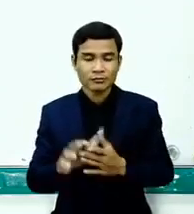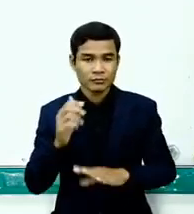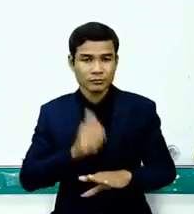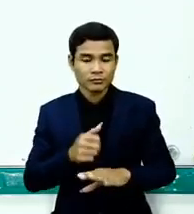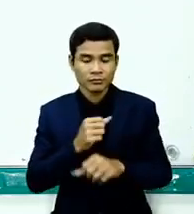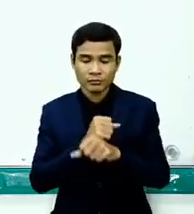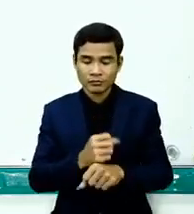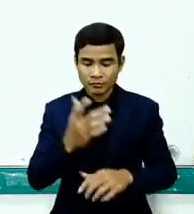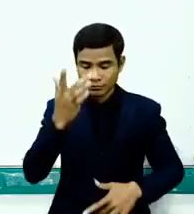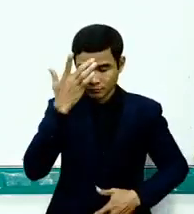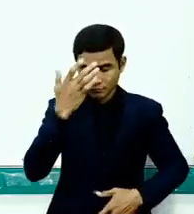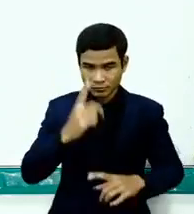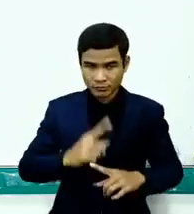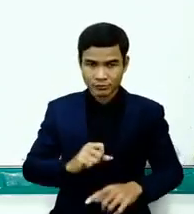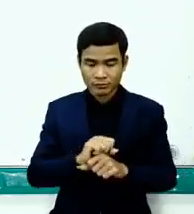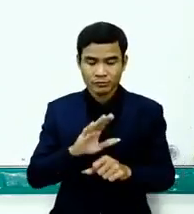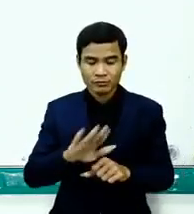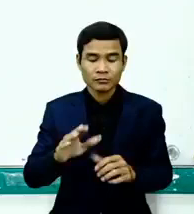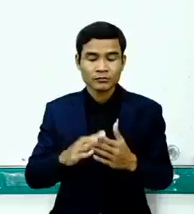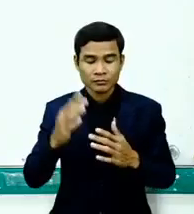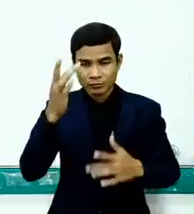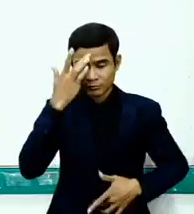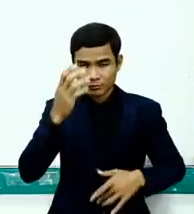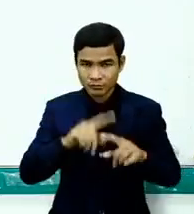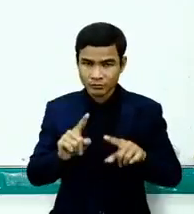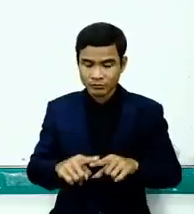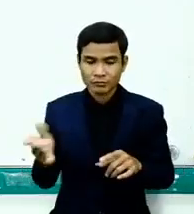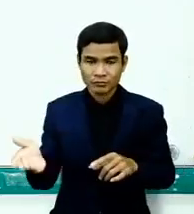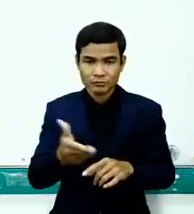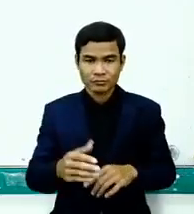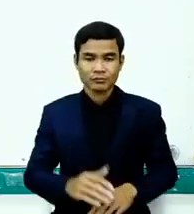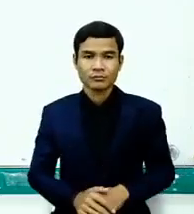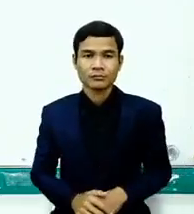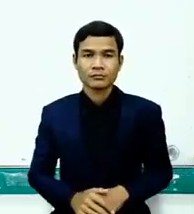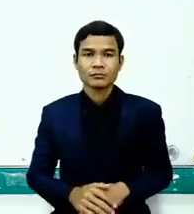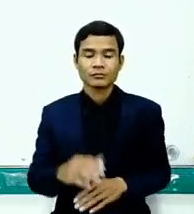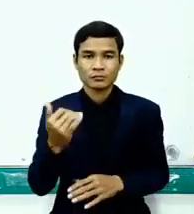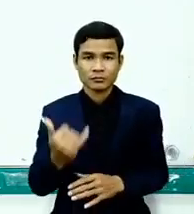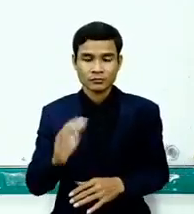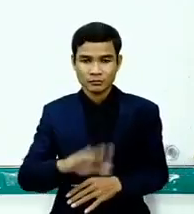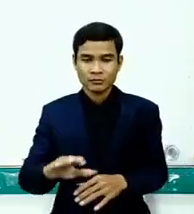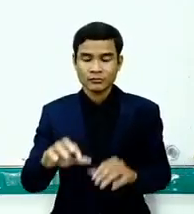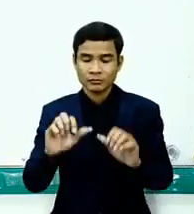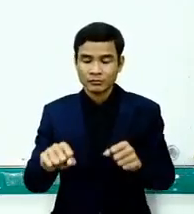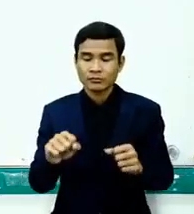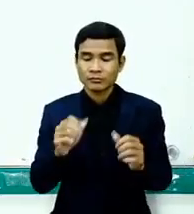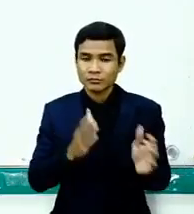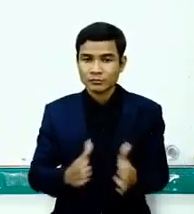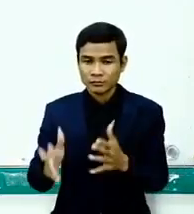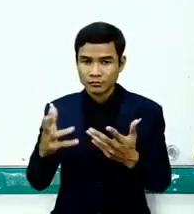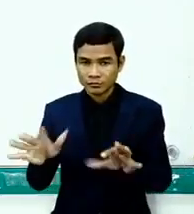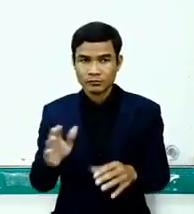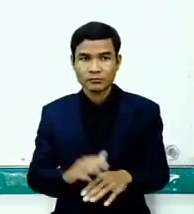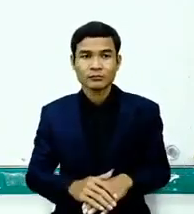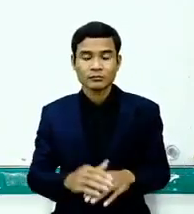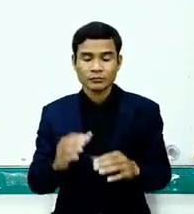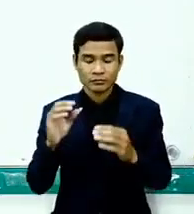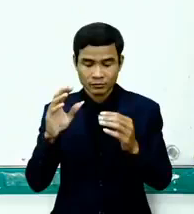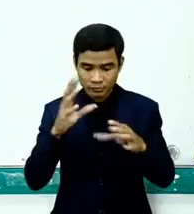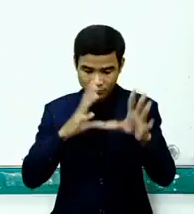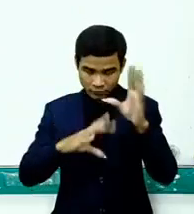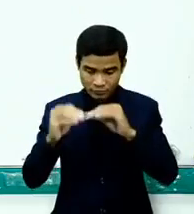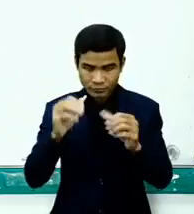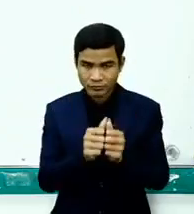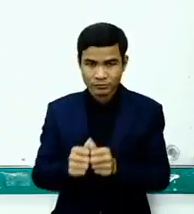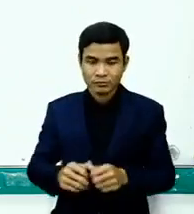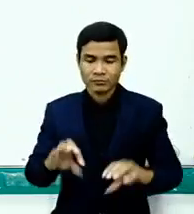ការពារជំងឺ COVID-19 និងជំងឺផ្សេងៗទៀតផងដែរចាហើយឥឡូវនេះតើកូនកូនបានត្រៀមរួចរាល់ហើយឬនៅដើម្បីរៀនជាមួយអ្នក